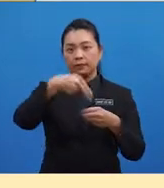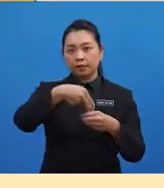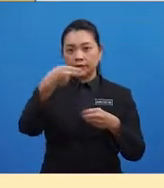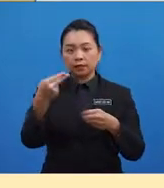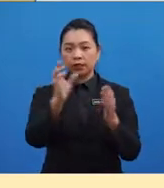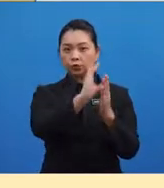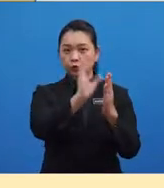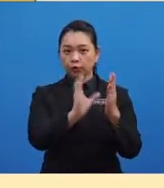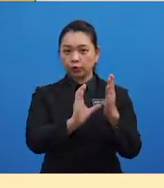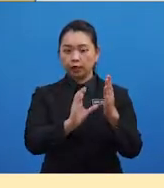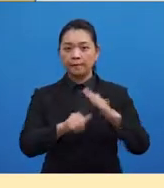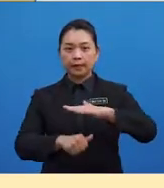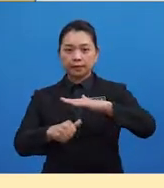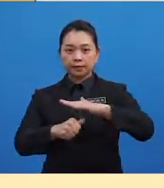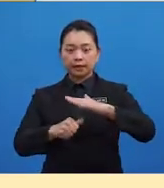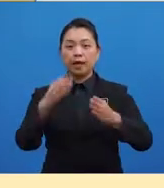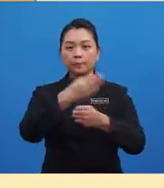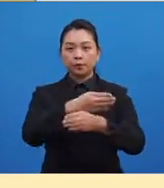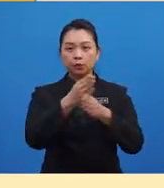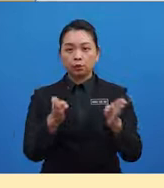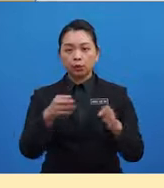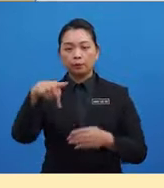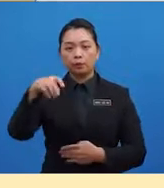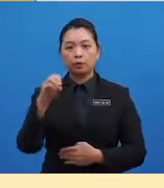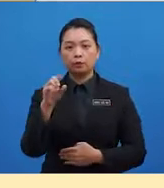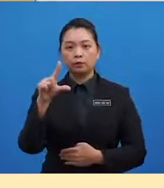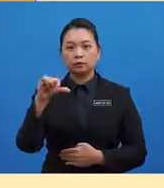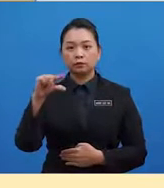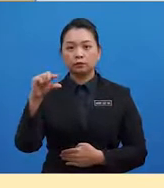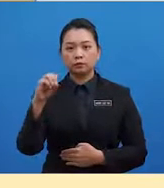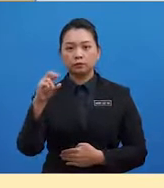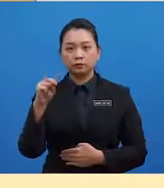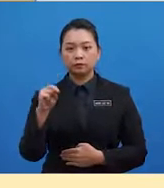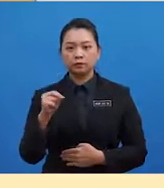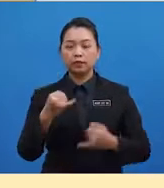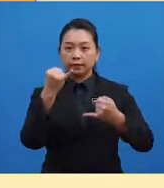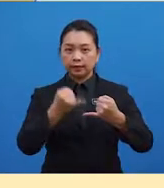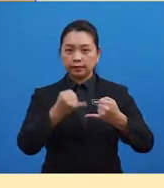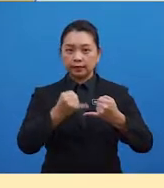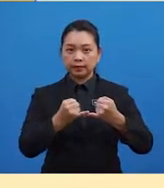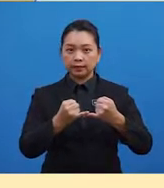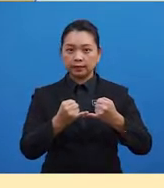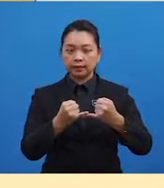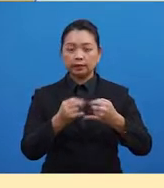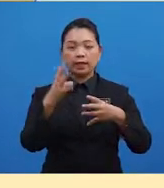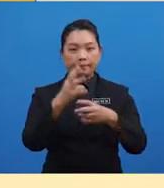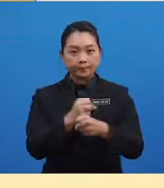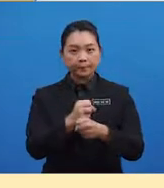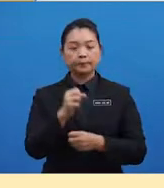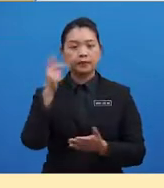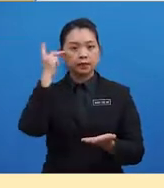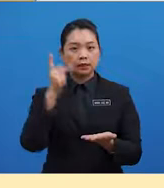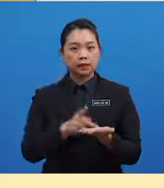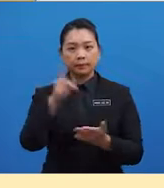corak berasaskan bentuk poligon sekata. Dan yang terakhir sekali, dapat mengenal pasti